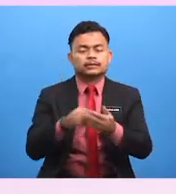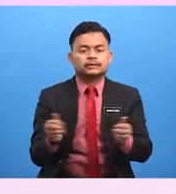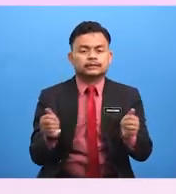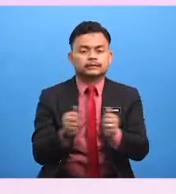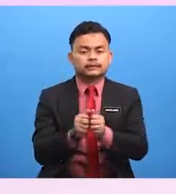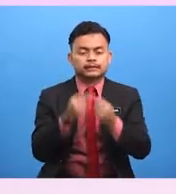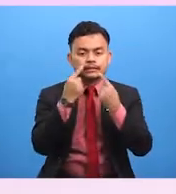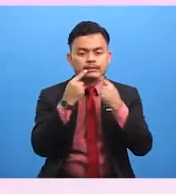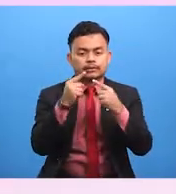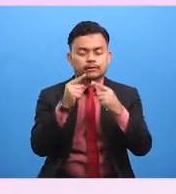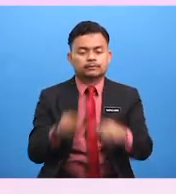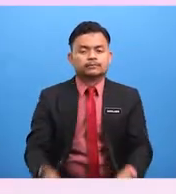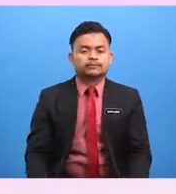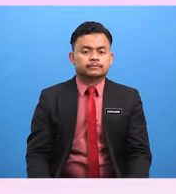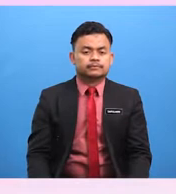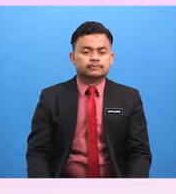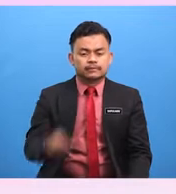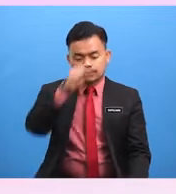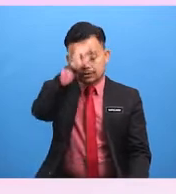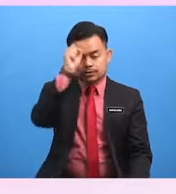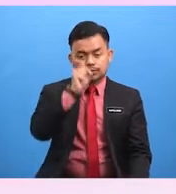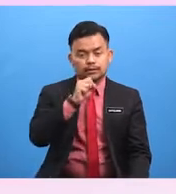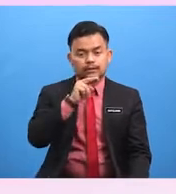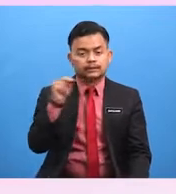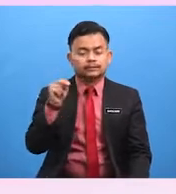dengan menjawab beberapa soalan.